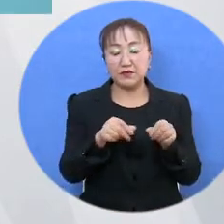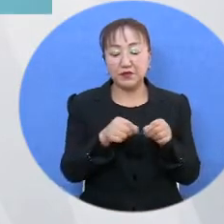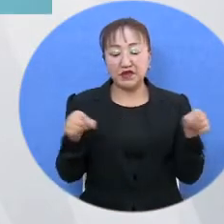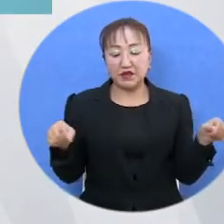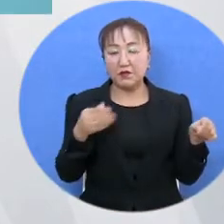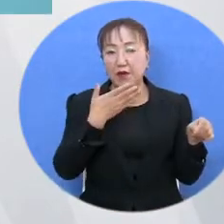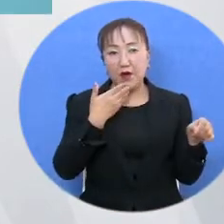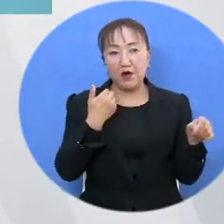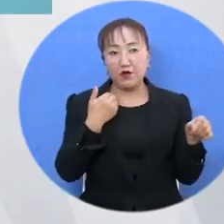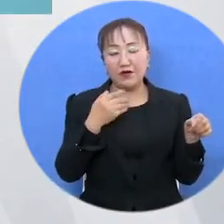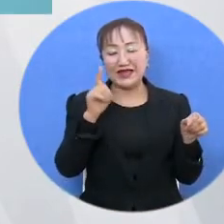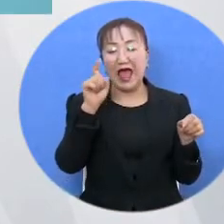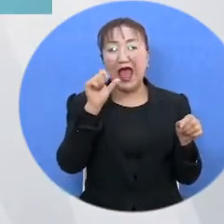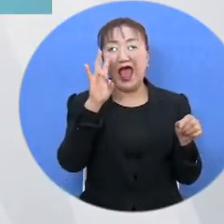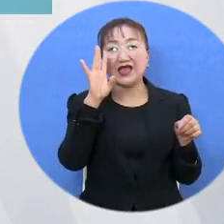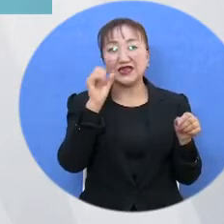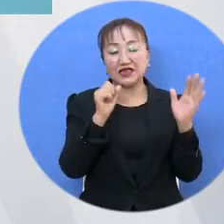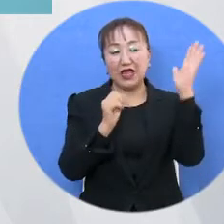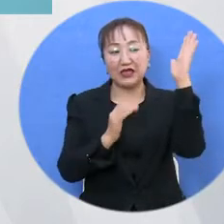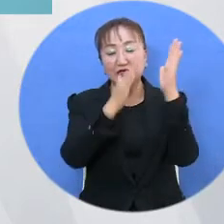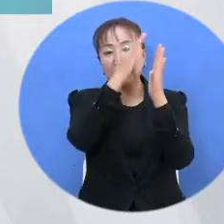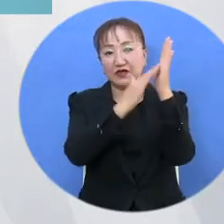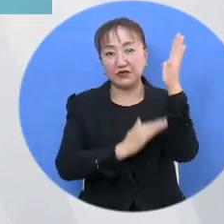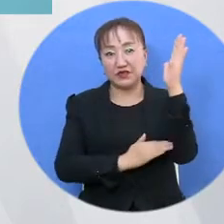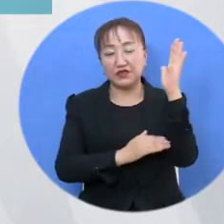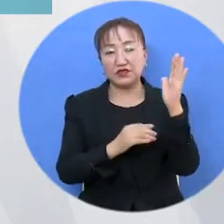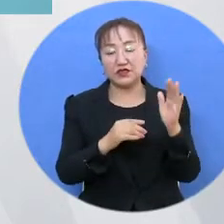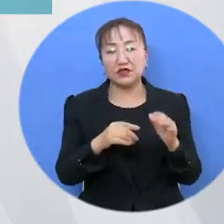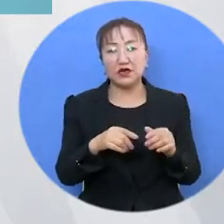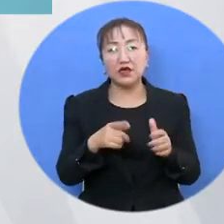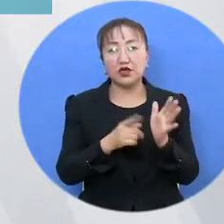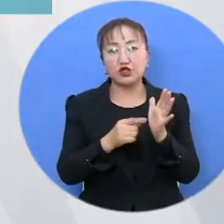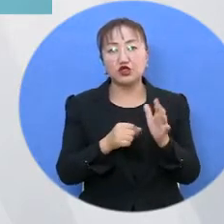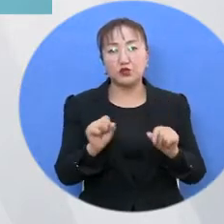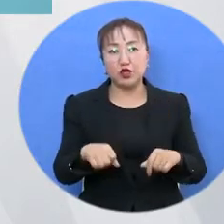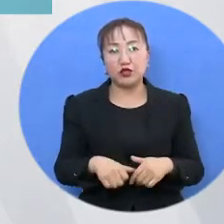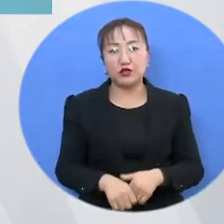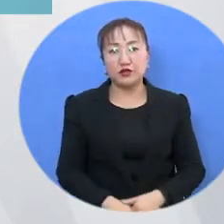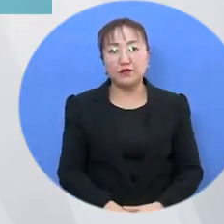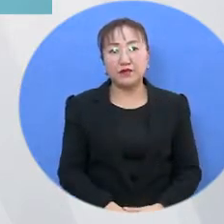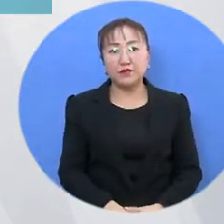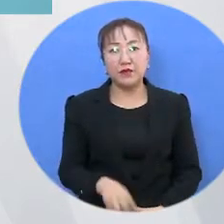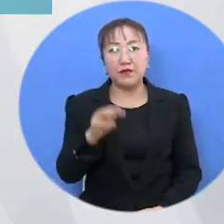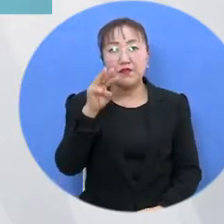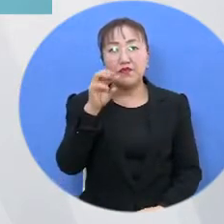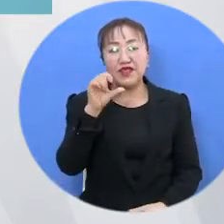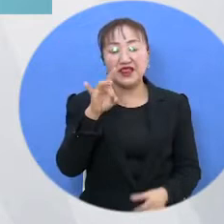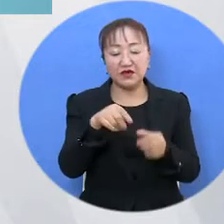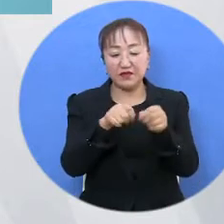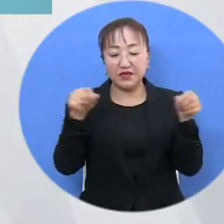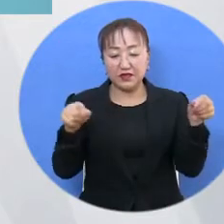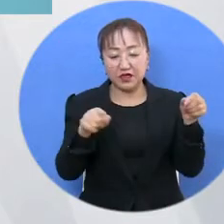ханы хэмжигч ашиглаж болно. Мөн уян метрийг ханда шалнаас таац хүртэл